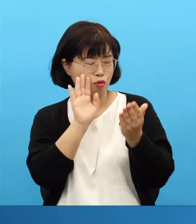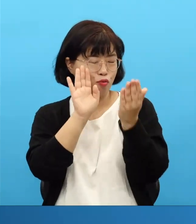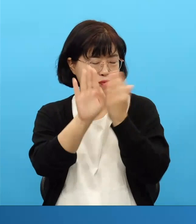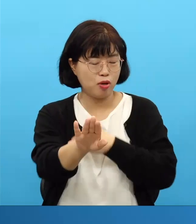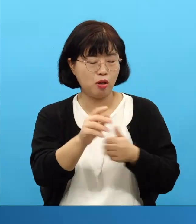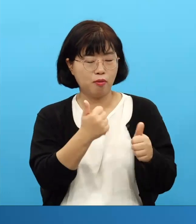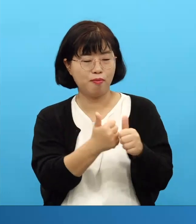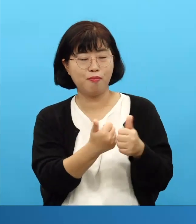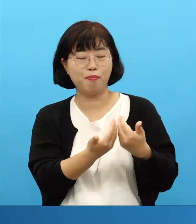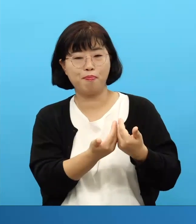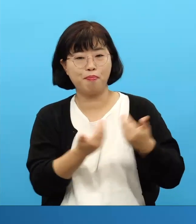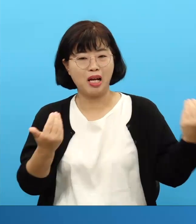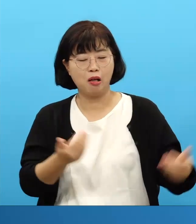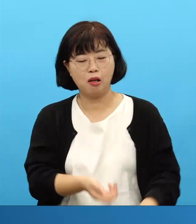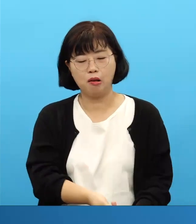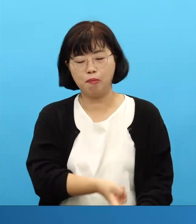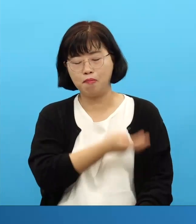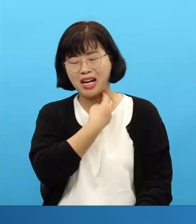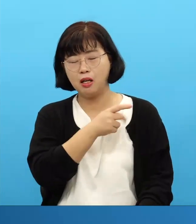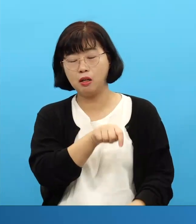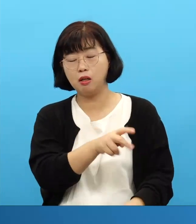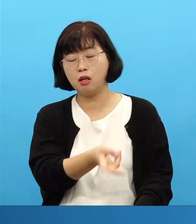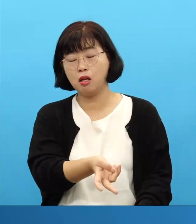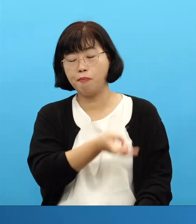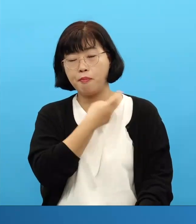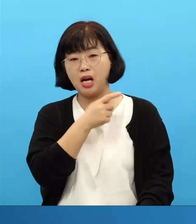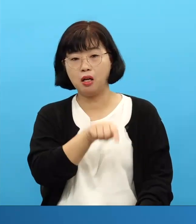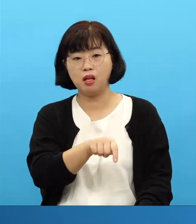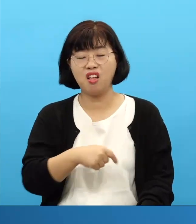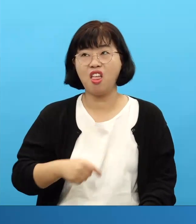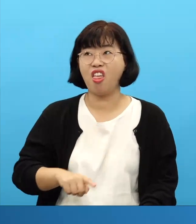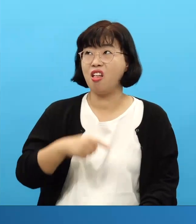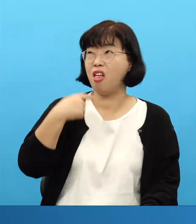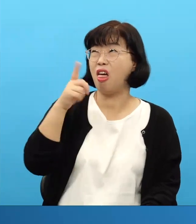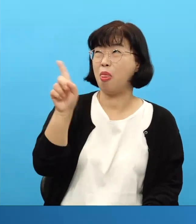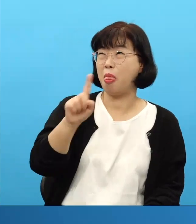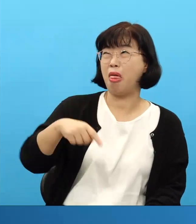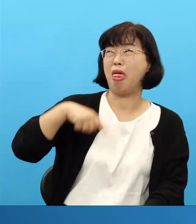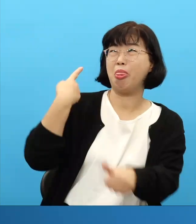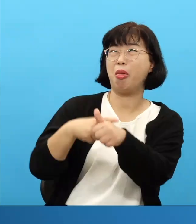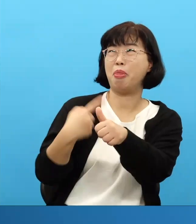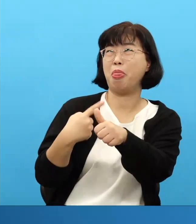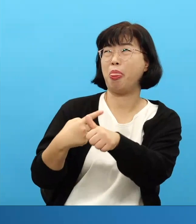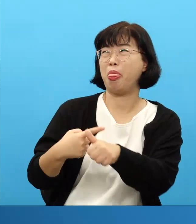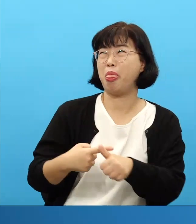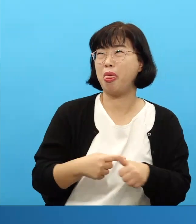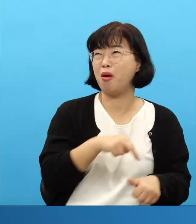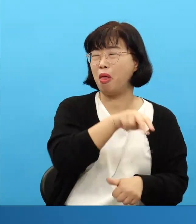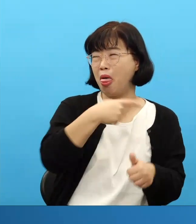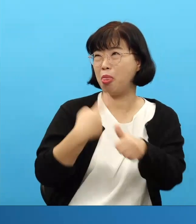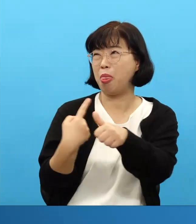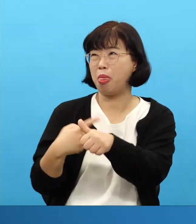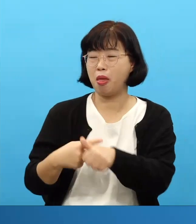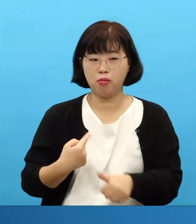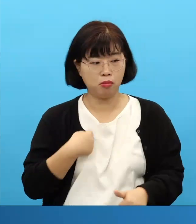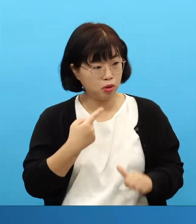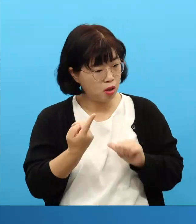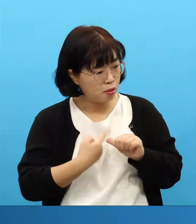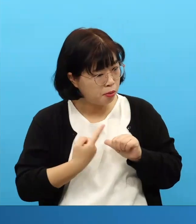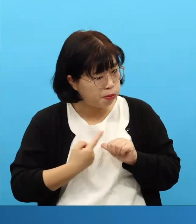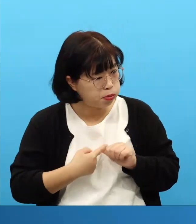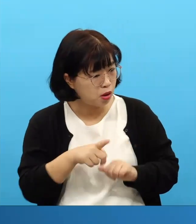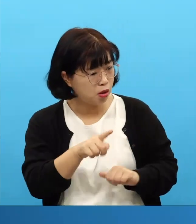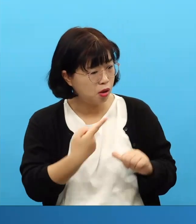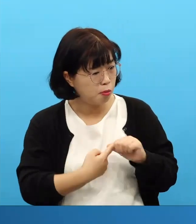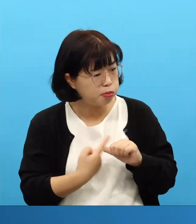계속 기도했는데 그 사람을 어렵게 만드는 게 흑암 세력 아니겠습니까? 그게 예수 그리스도 이름으로